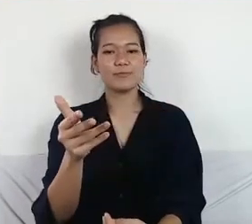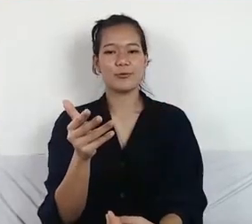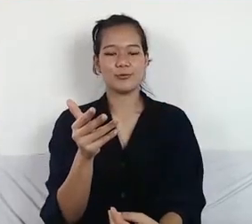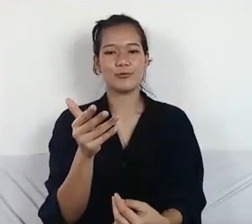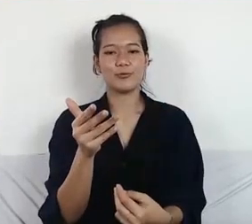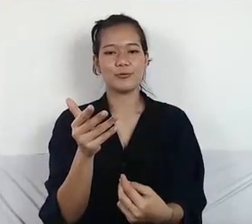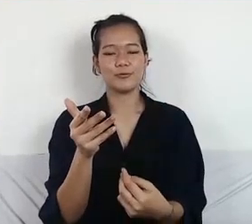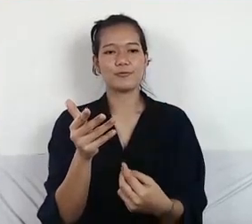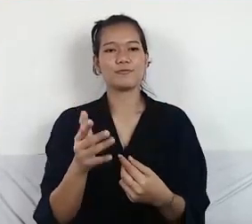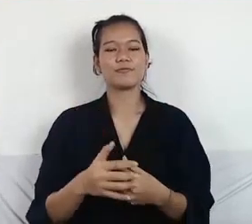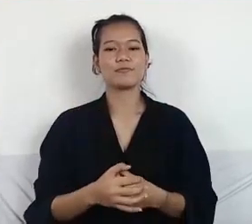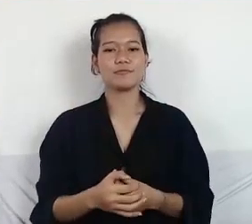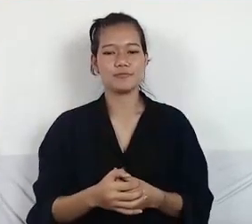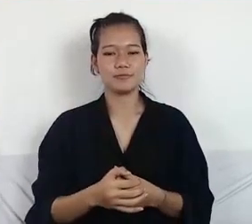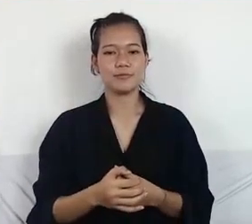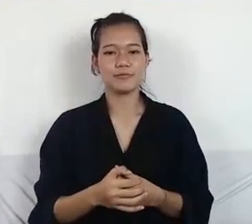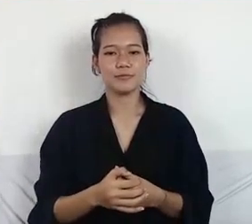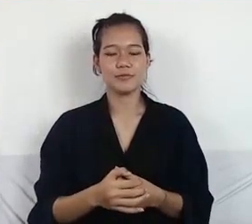padamu.